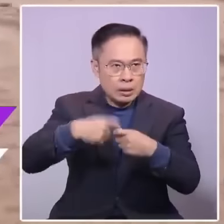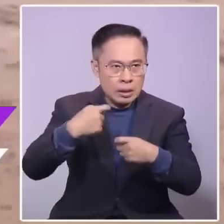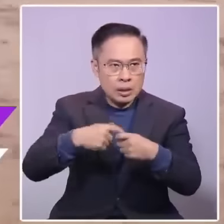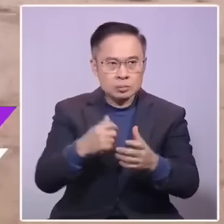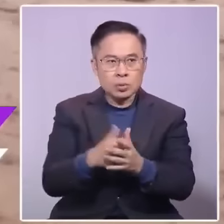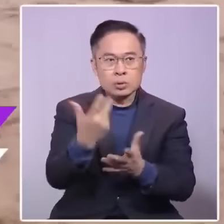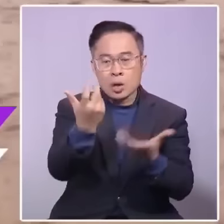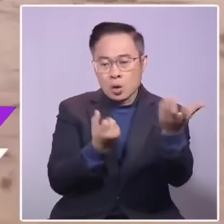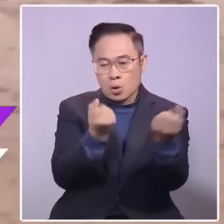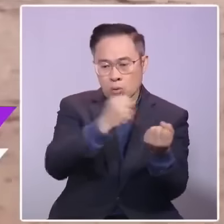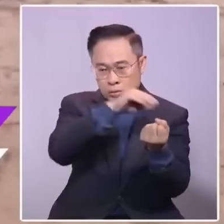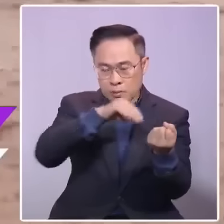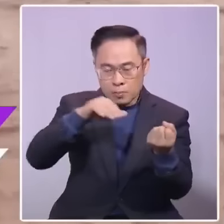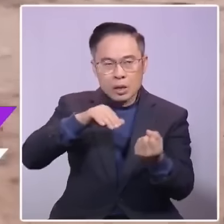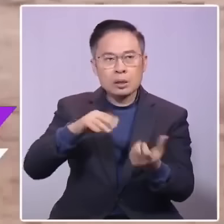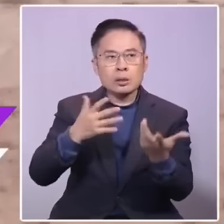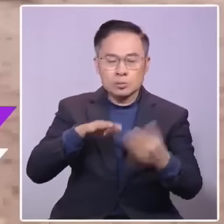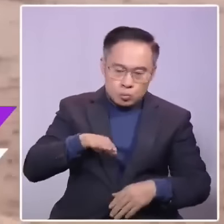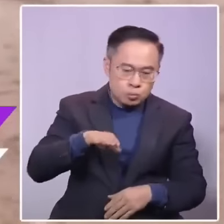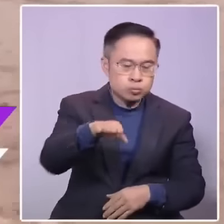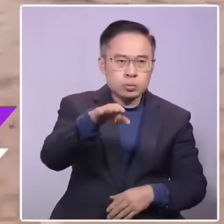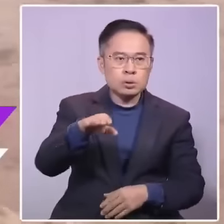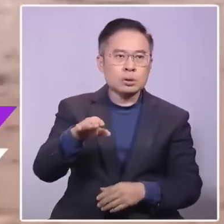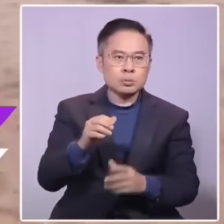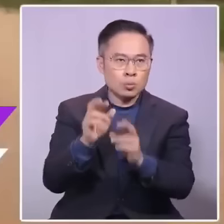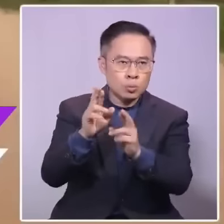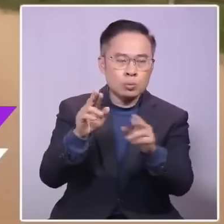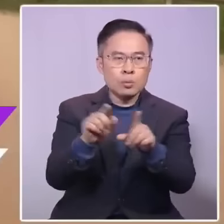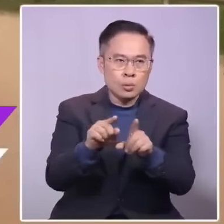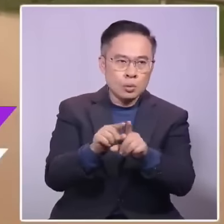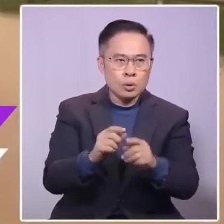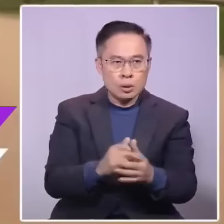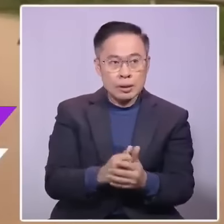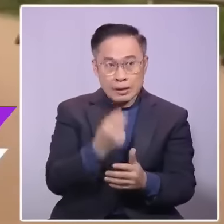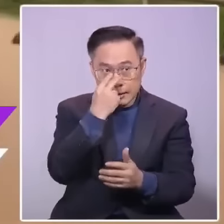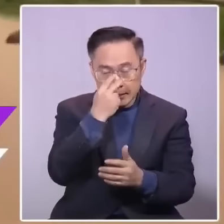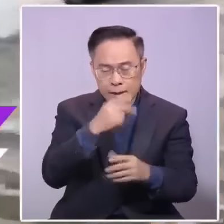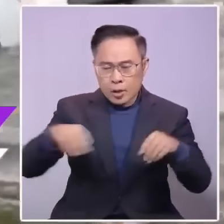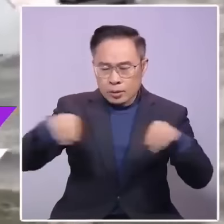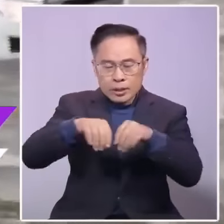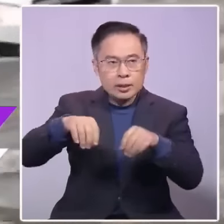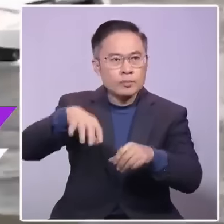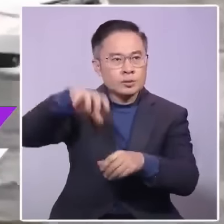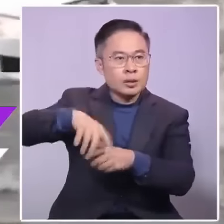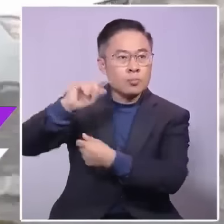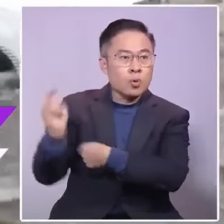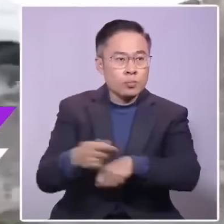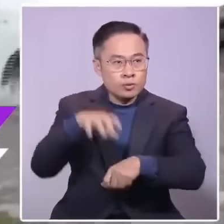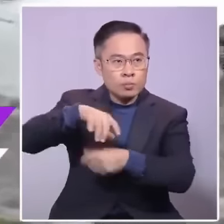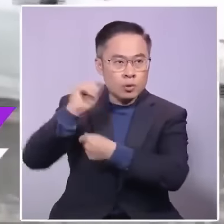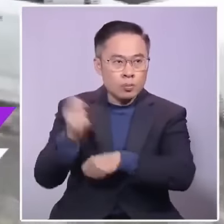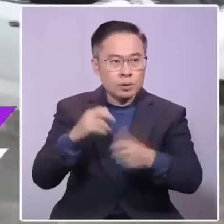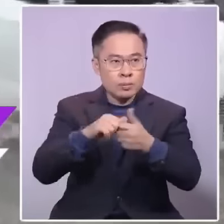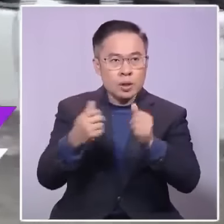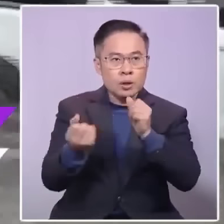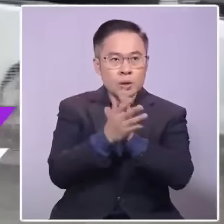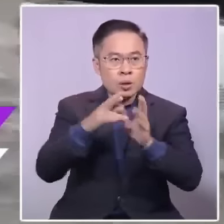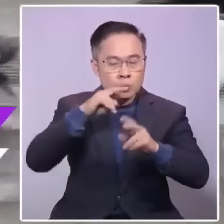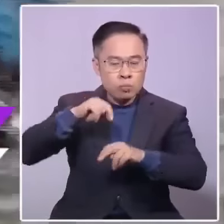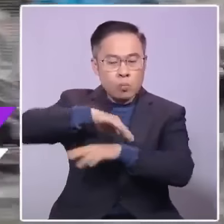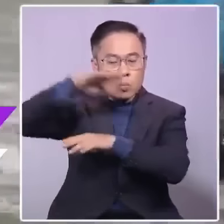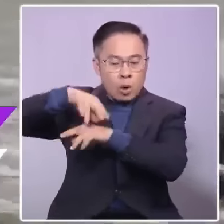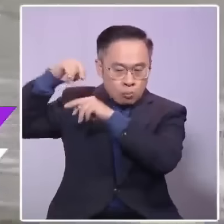ถกระบะก็ต้องฝ่ากระแสน้ำแบบนี้ไปนอกจากนี้ยังมีบริเวณหลังสนามกอล์ฟฟ็อกปาล์มค่ะก็มีน้ำไหลลงม